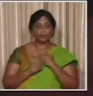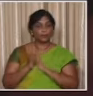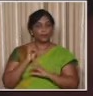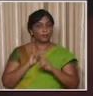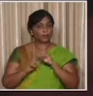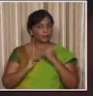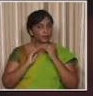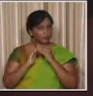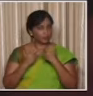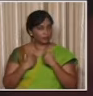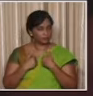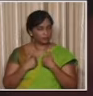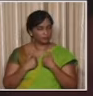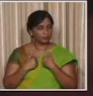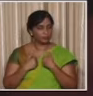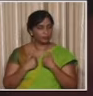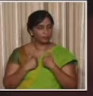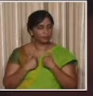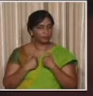අමාත්‍යාංශය